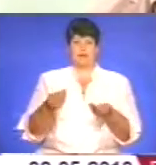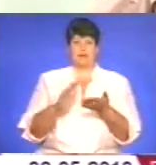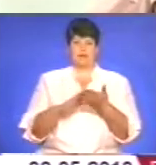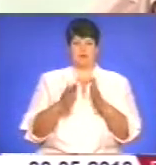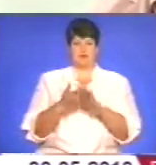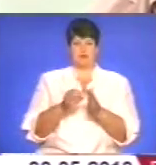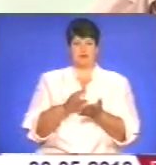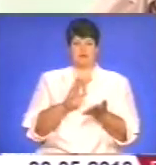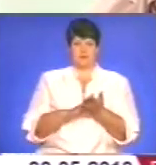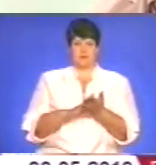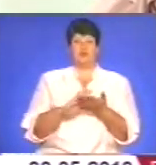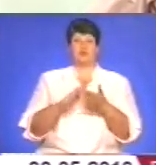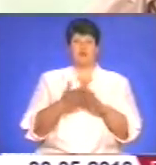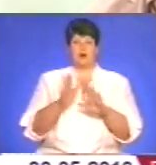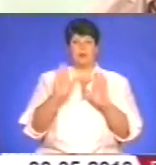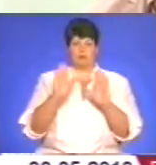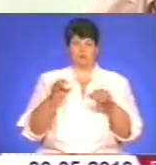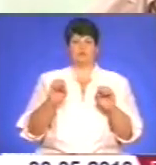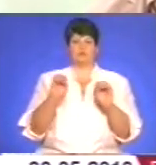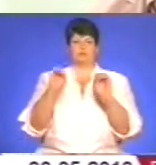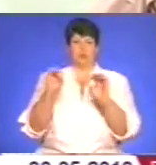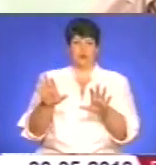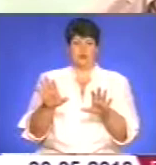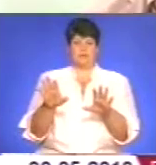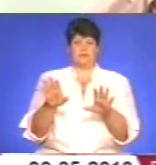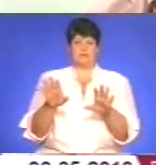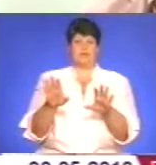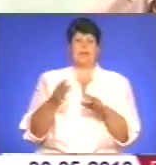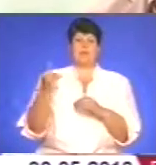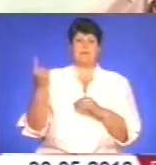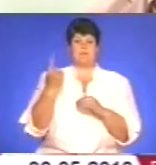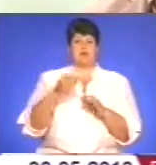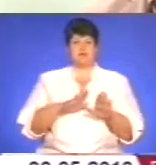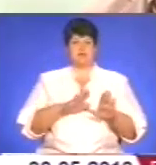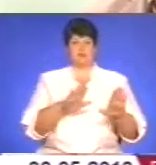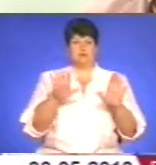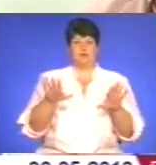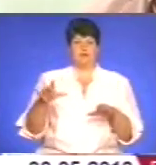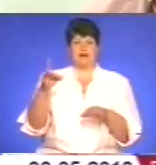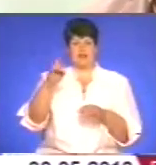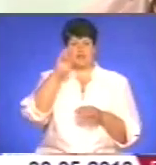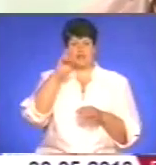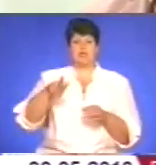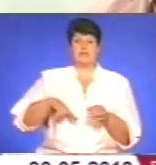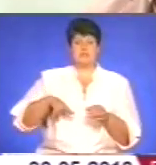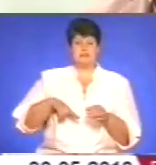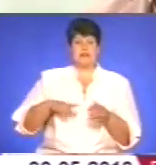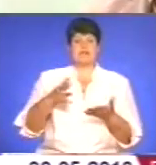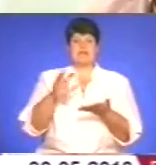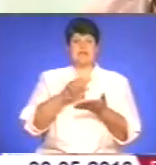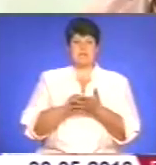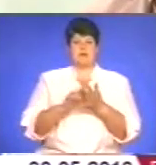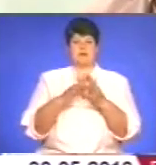Думаю, договори будуть подані, думаю, що і перший заступник голови адміністрації, який займається